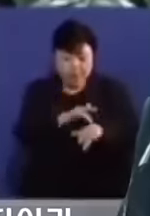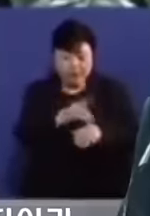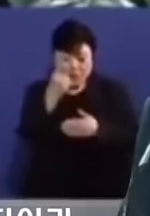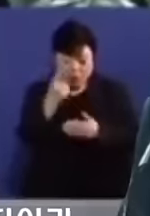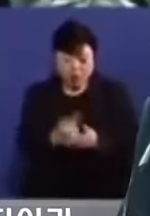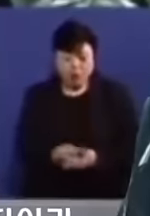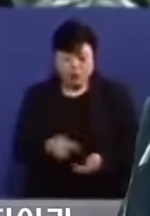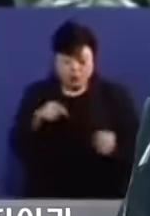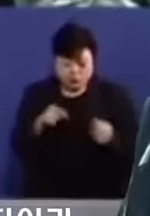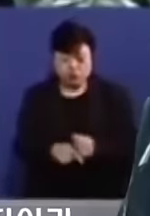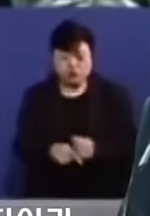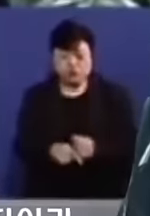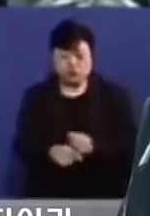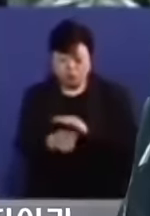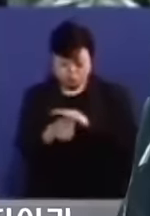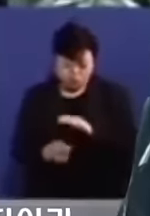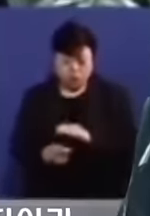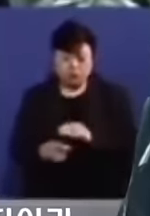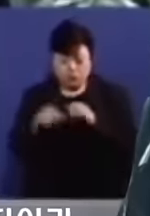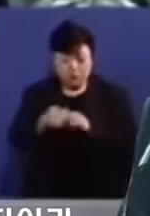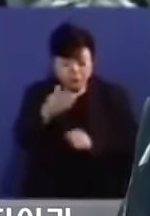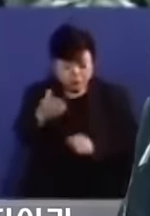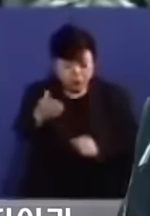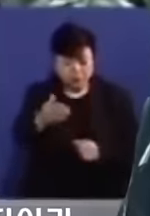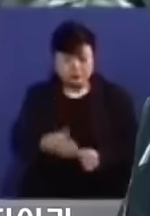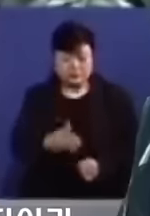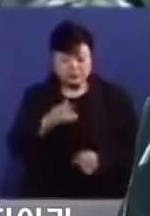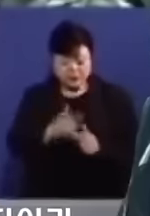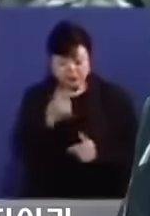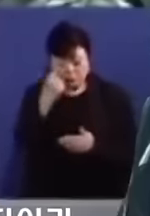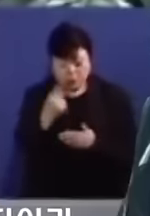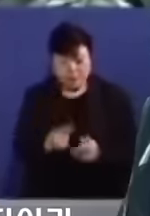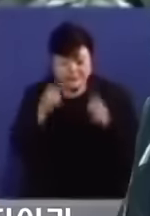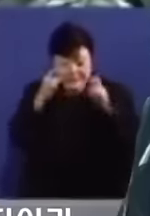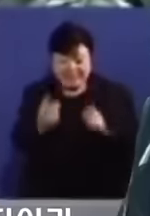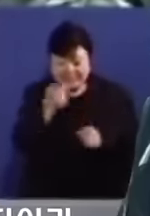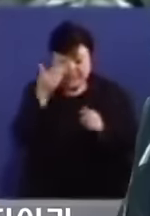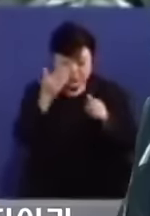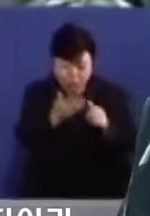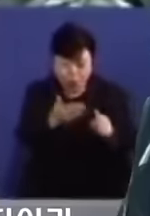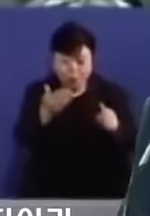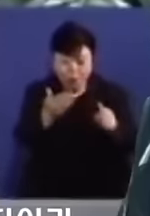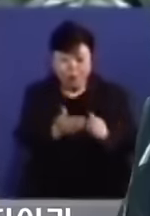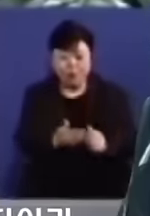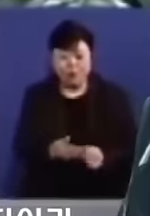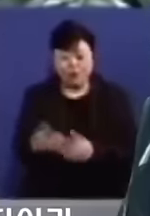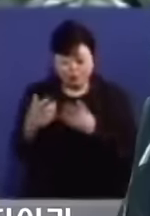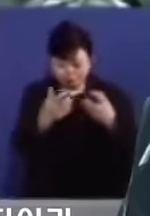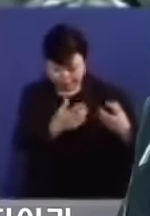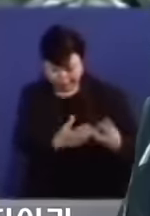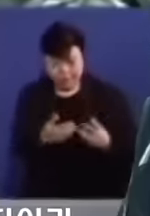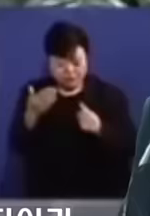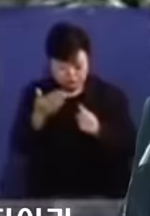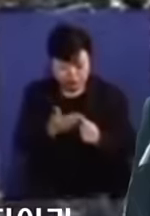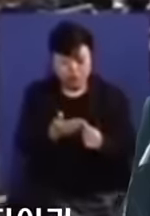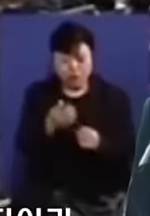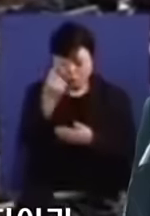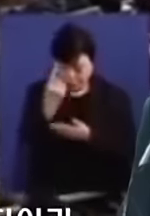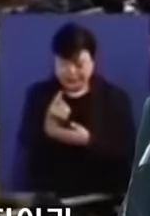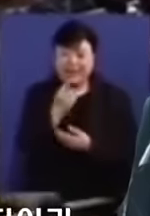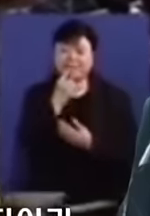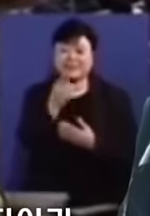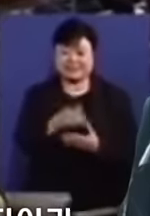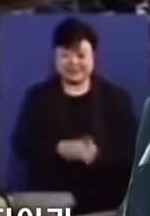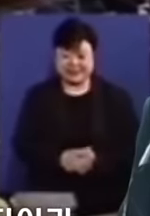것은 죽이고 도적질하는 것이지만은 내가 온 것은 양으로 생명을 얻게 하되 더 풍성히 얻게 하려 왔다고 말한